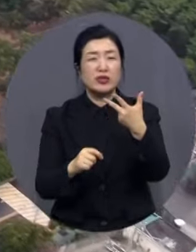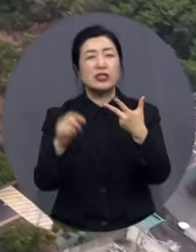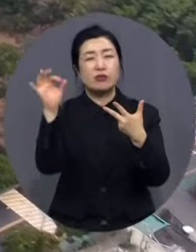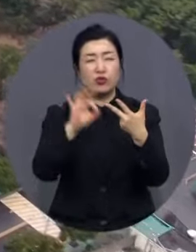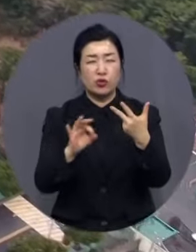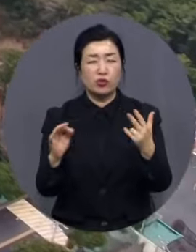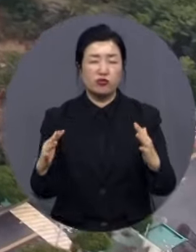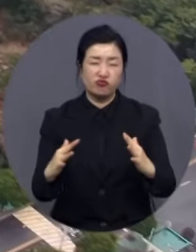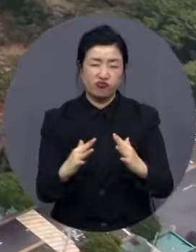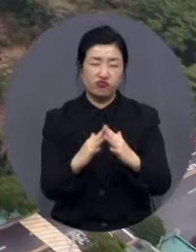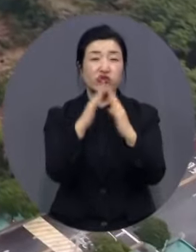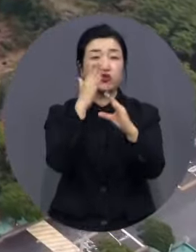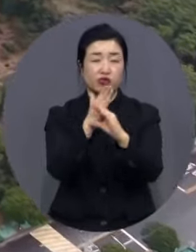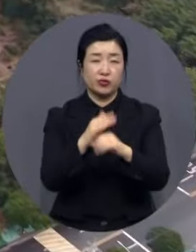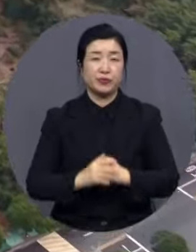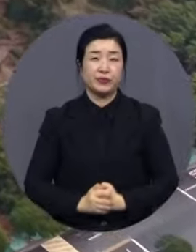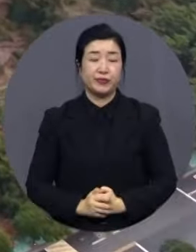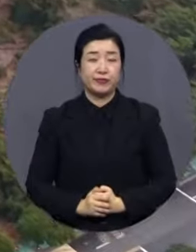머물러